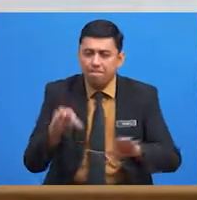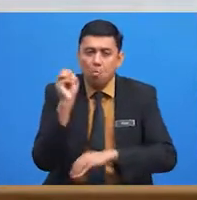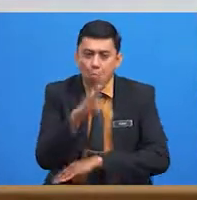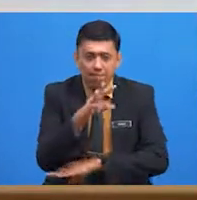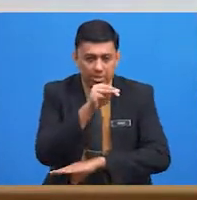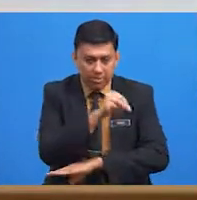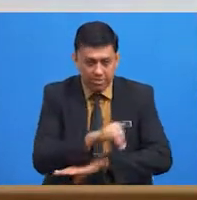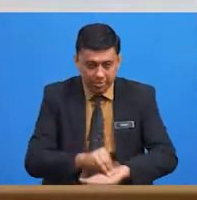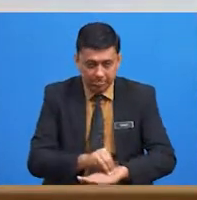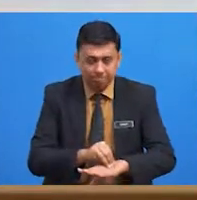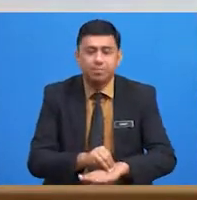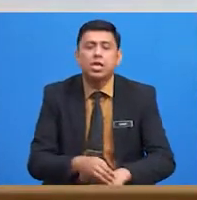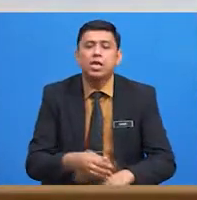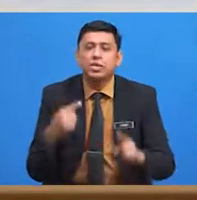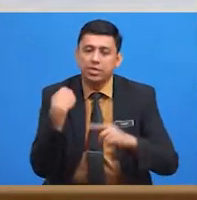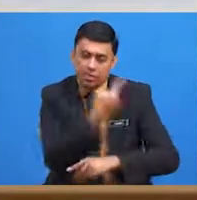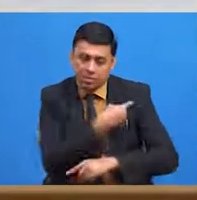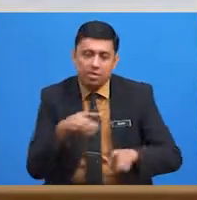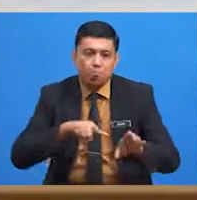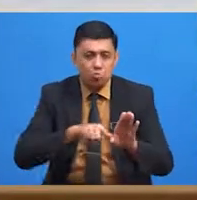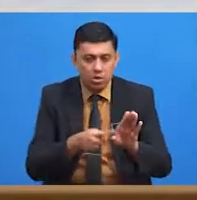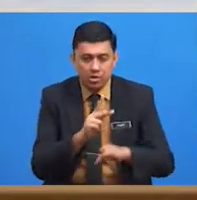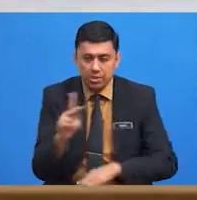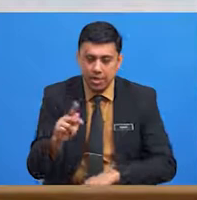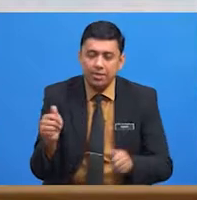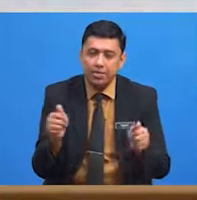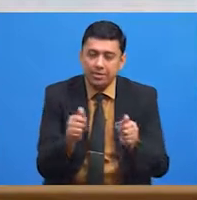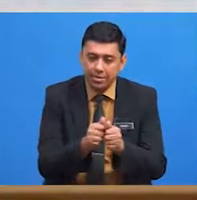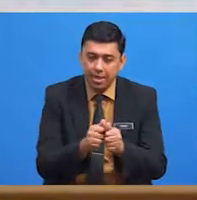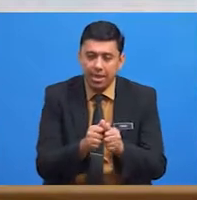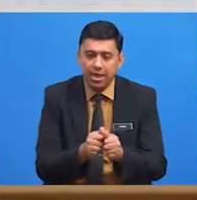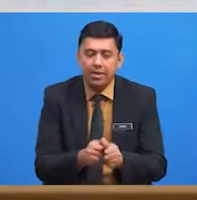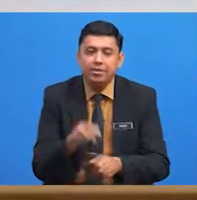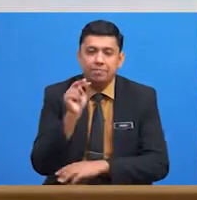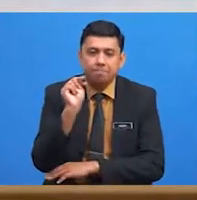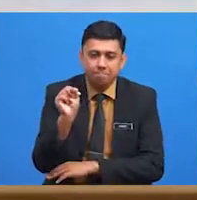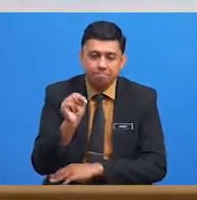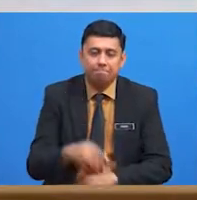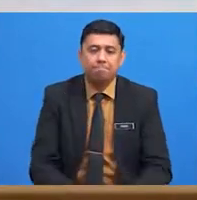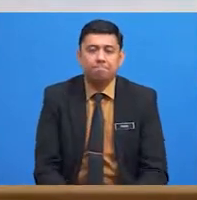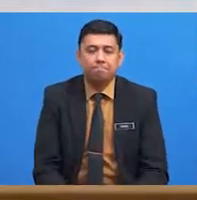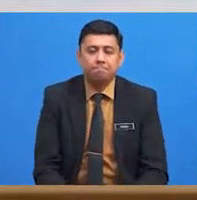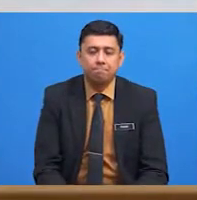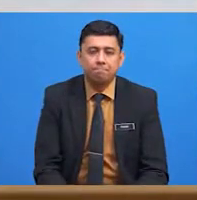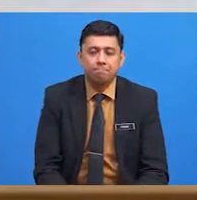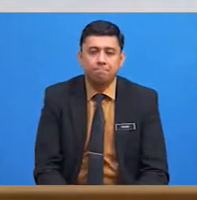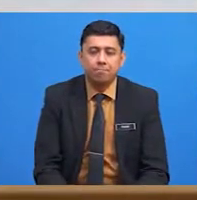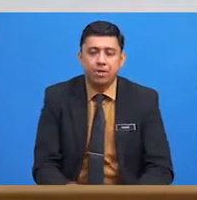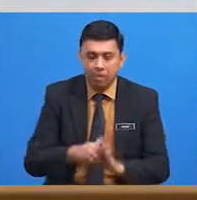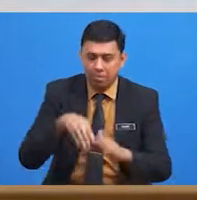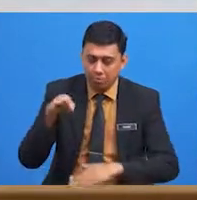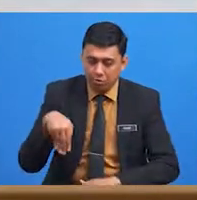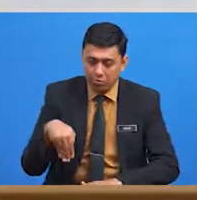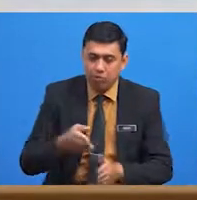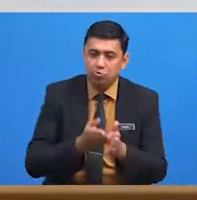masa, kita mulakan pembelajaran kita sebentar lagi. Sebelum kita